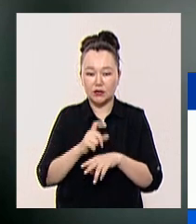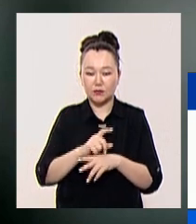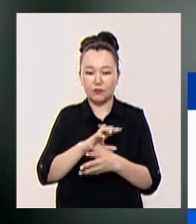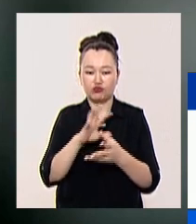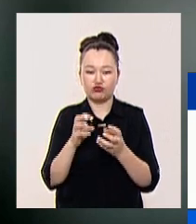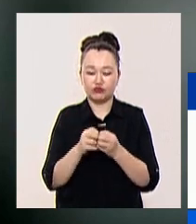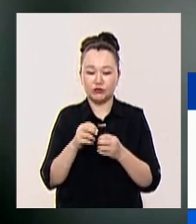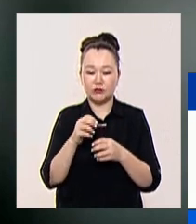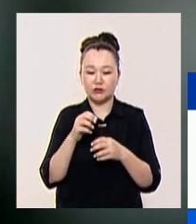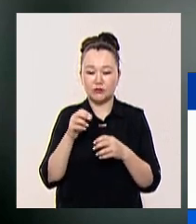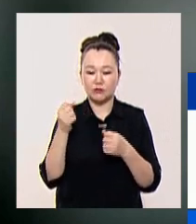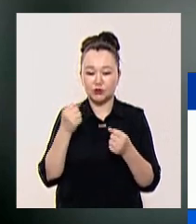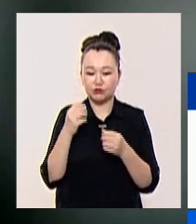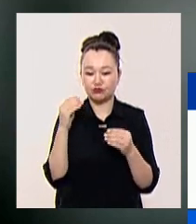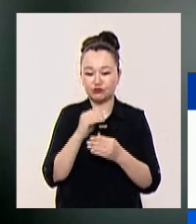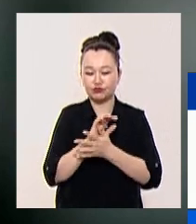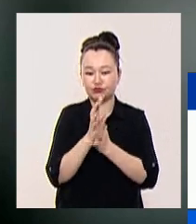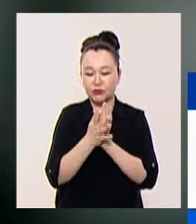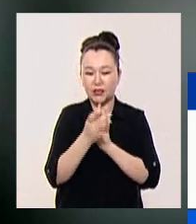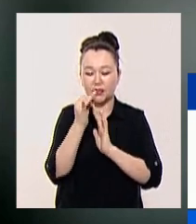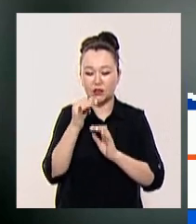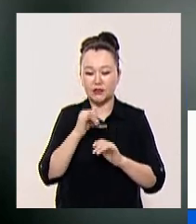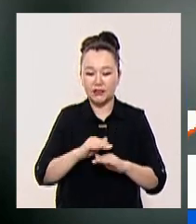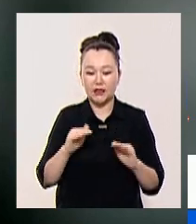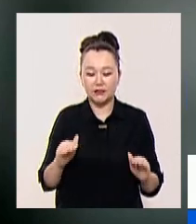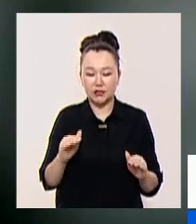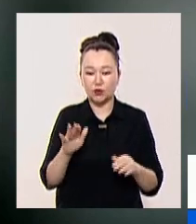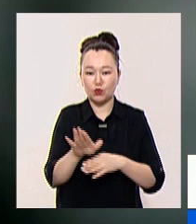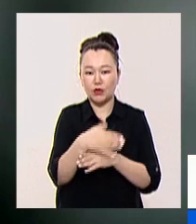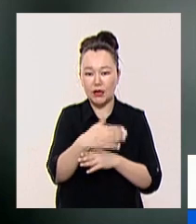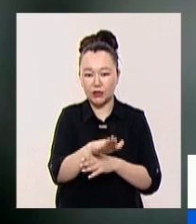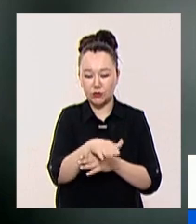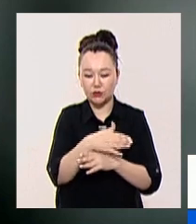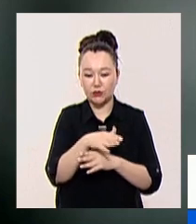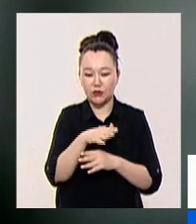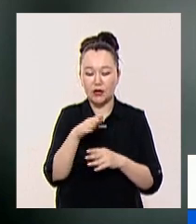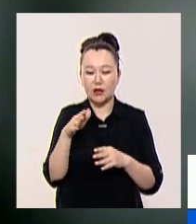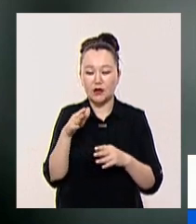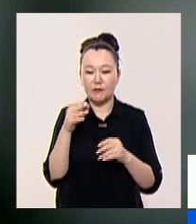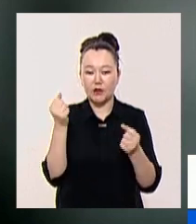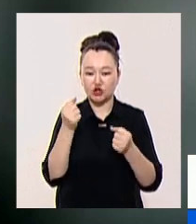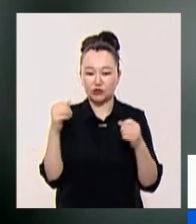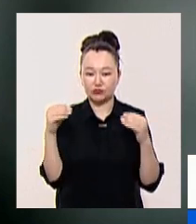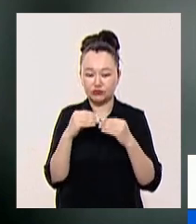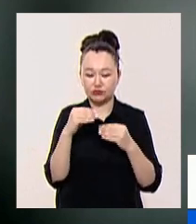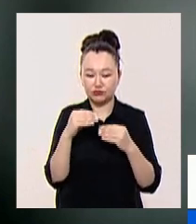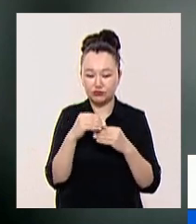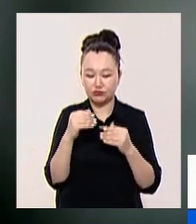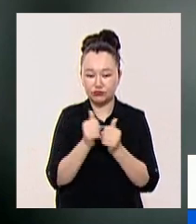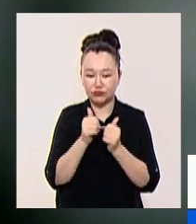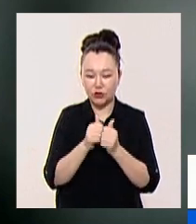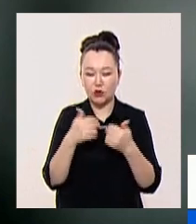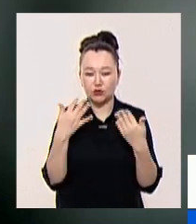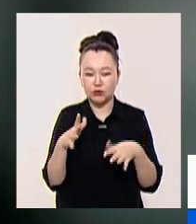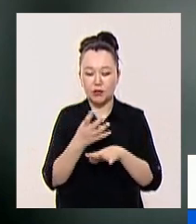к транспортному коллапсу. В итоге у нас дети гуляют между машин, получается.